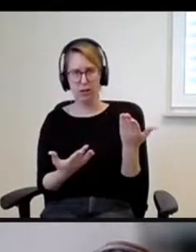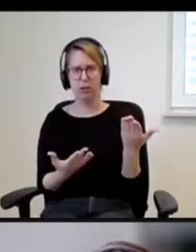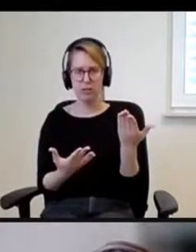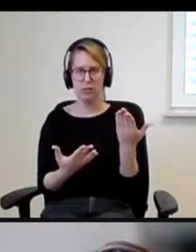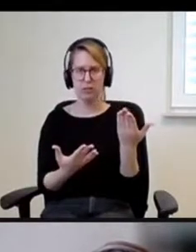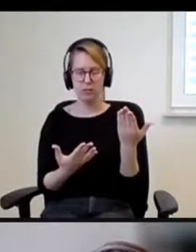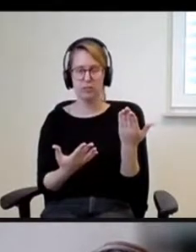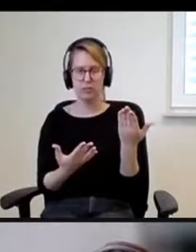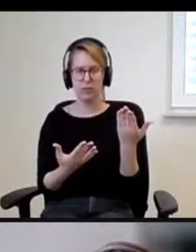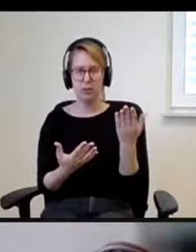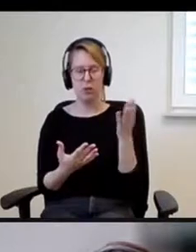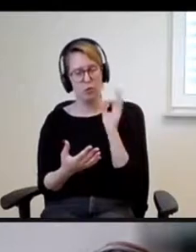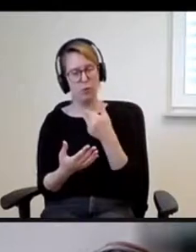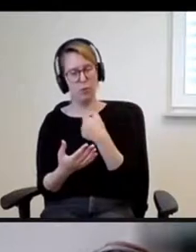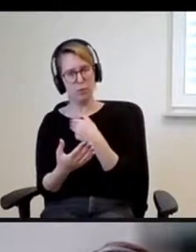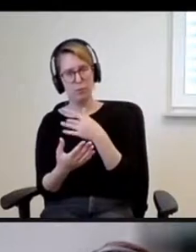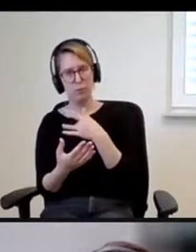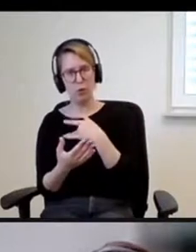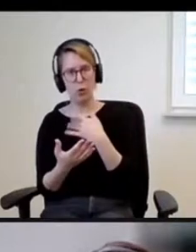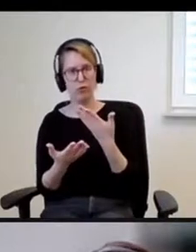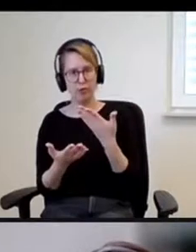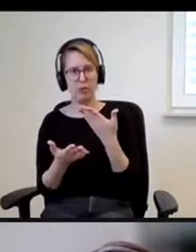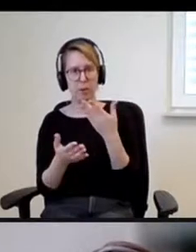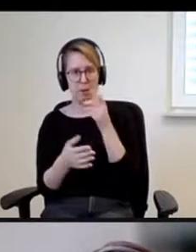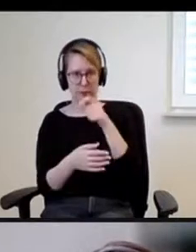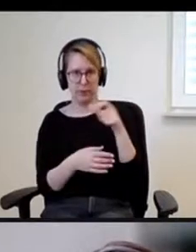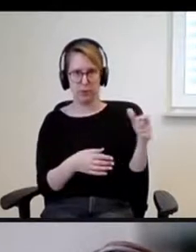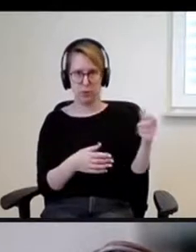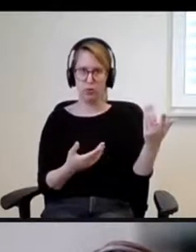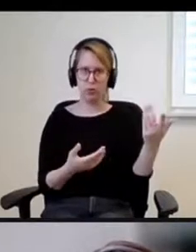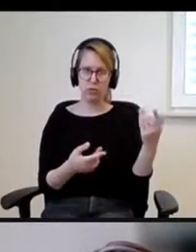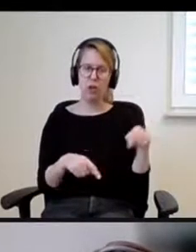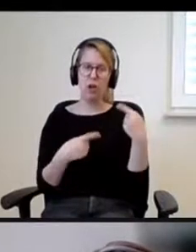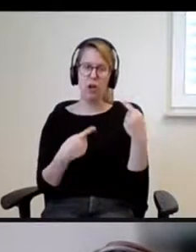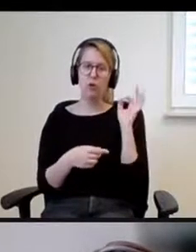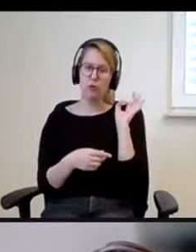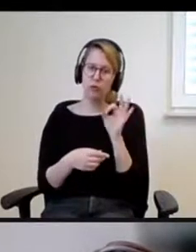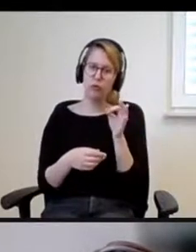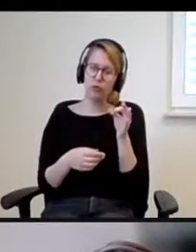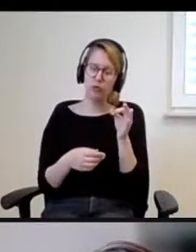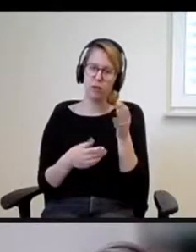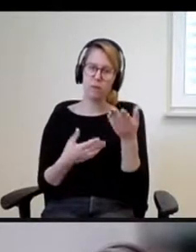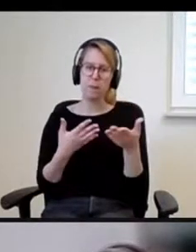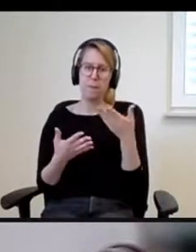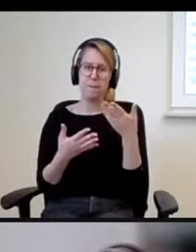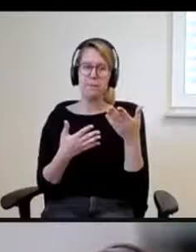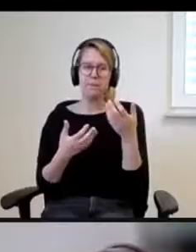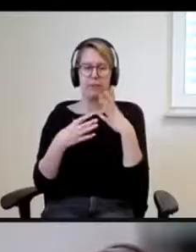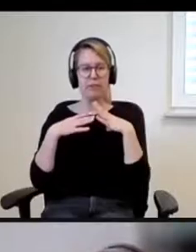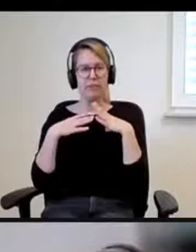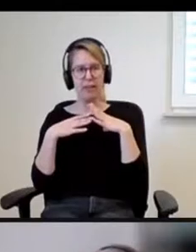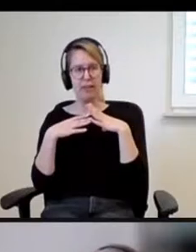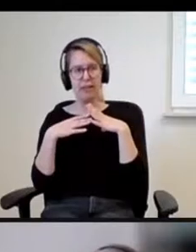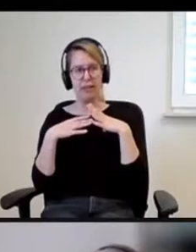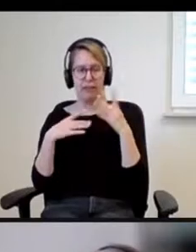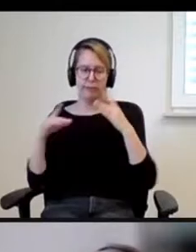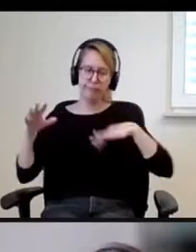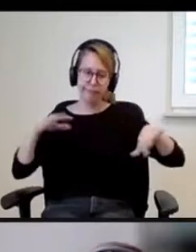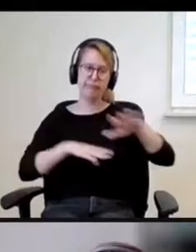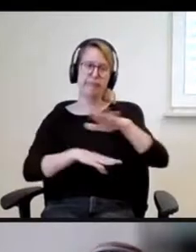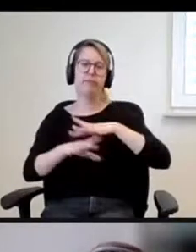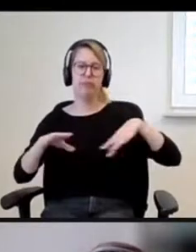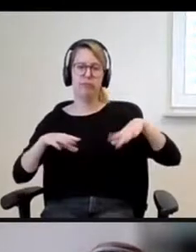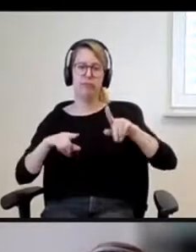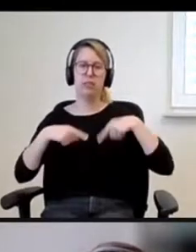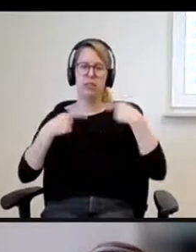la libre circulation. La question qu'il pose, est-ce que cette carte comprendrait aussi la reconnaissance d'un